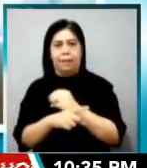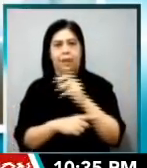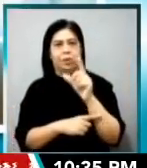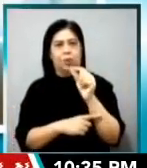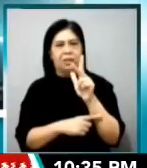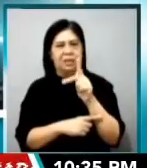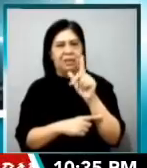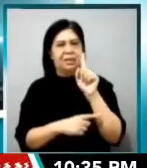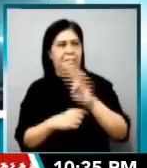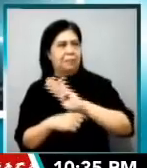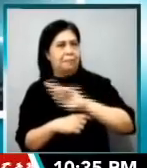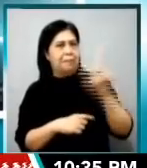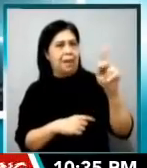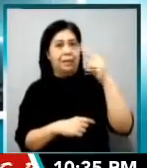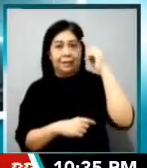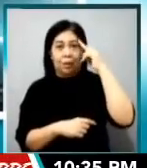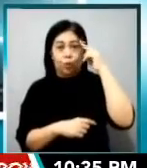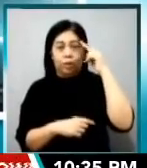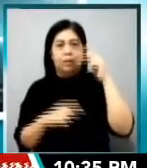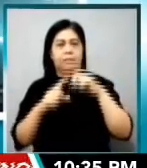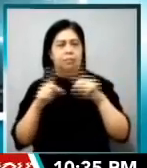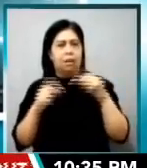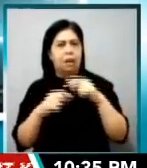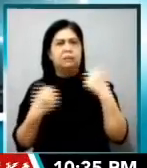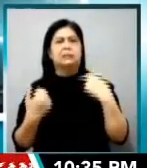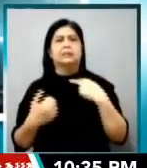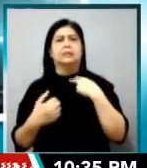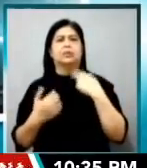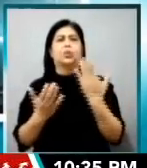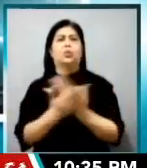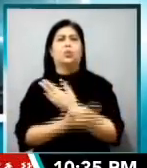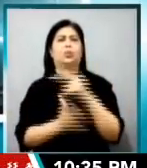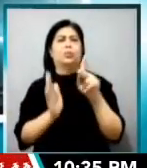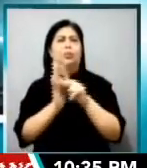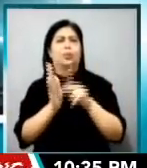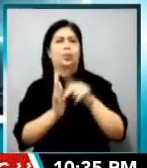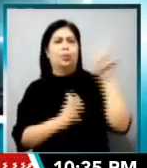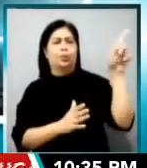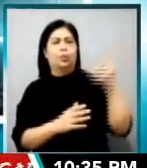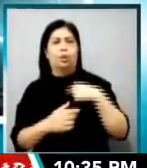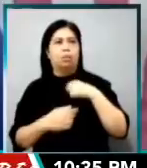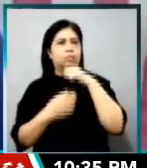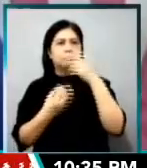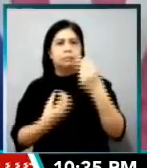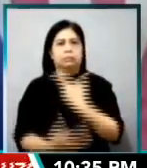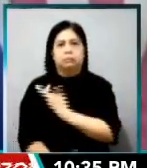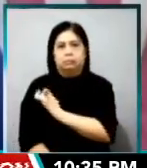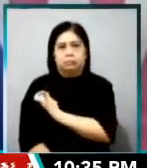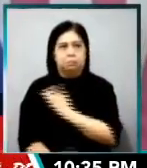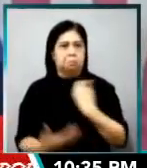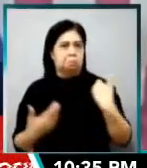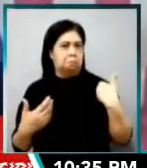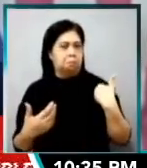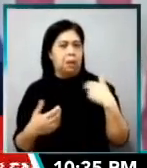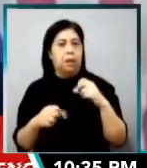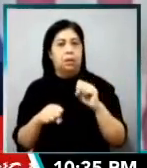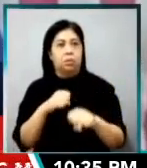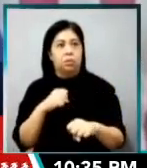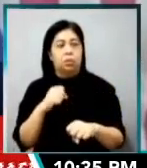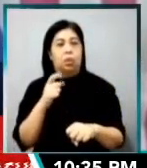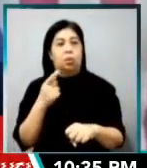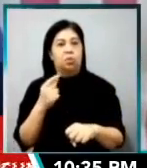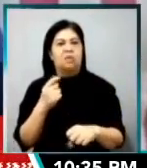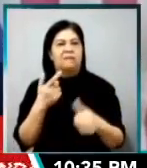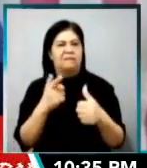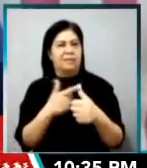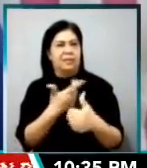siya sa Saudi, pero naabutan ng bagong protocol doon. I was not vaccinated. So I have to be vaccinated with at